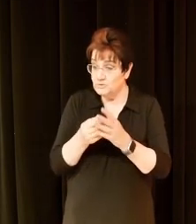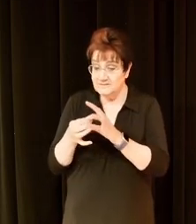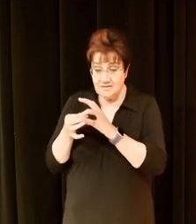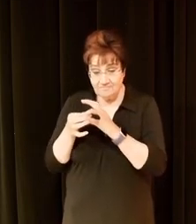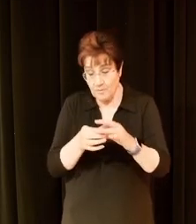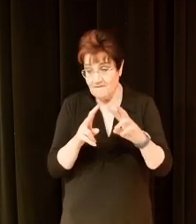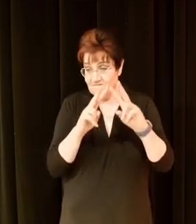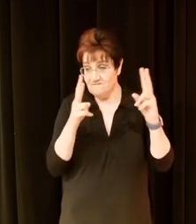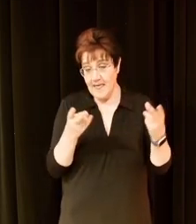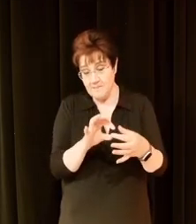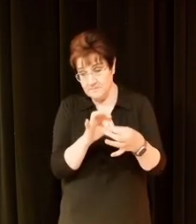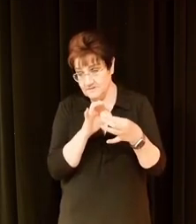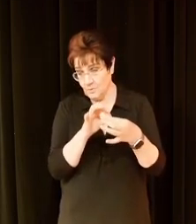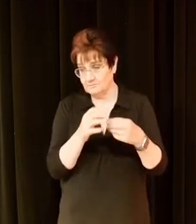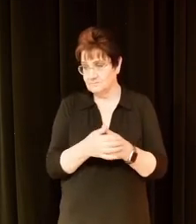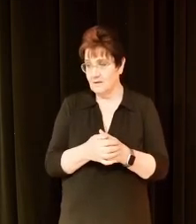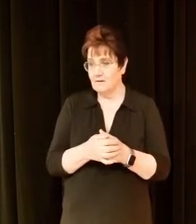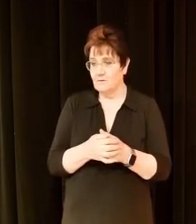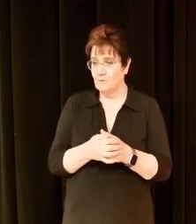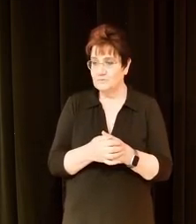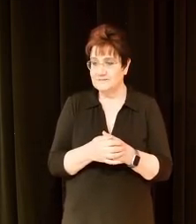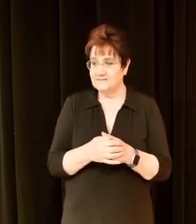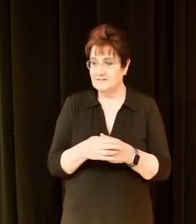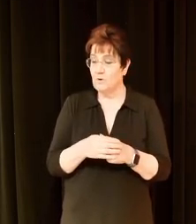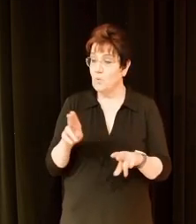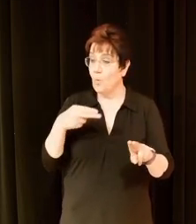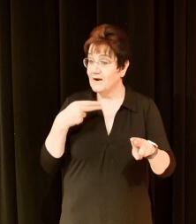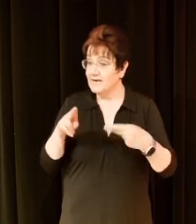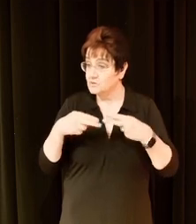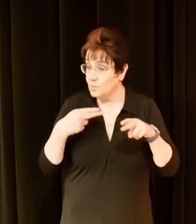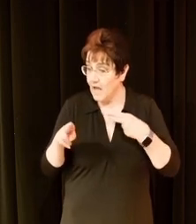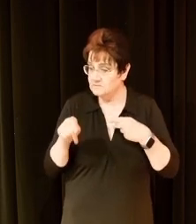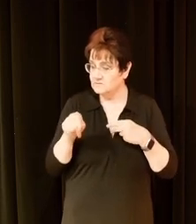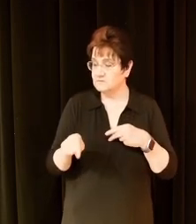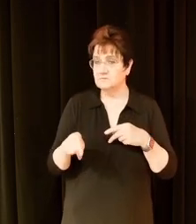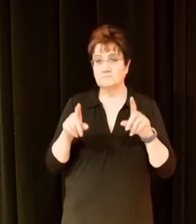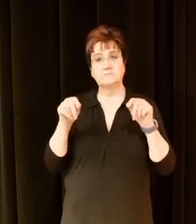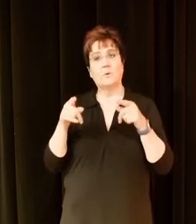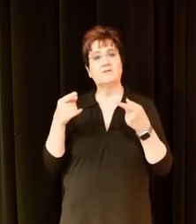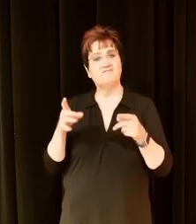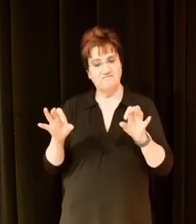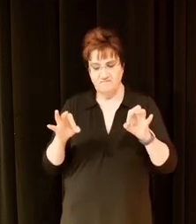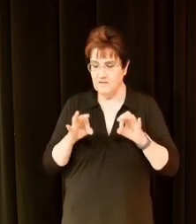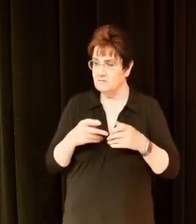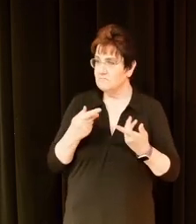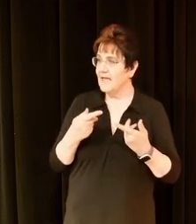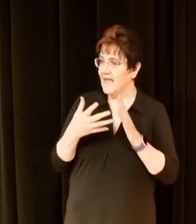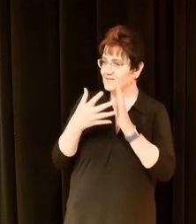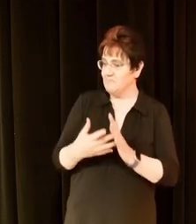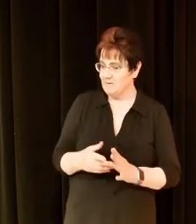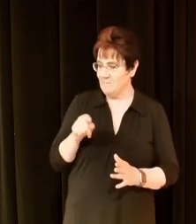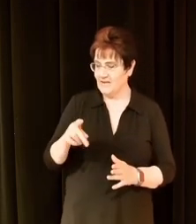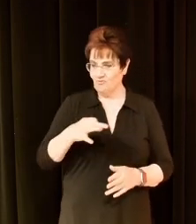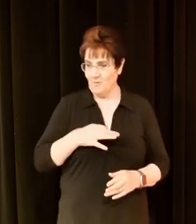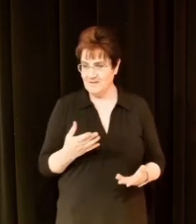ästhetische Resonanz sozusagen als eine Möglichkeit, das als Experiment zu verstehen. Also darin offen zu